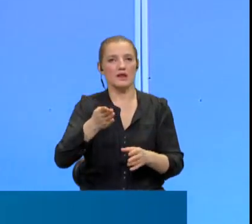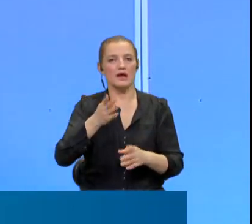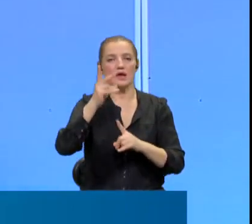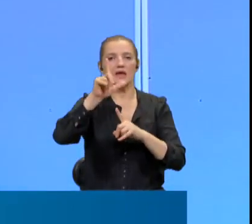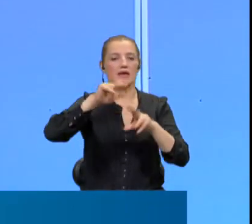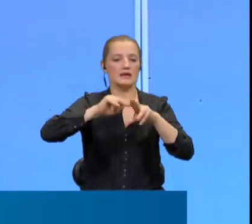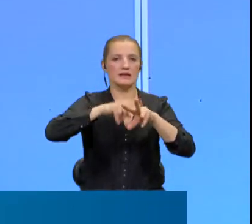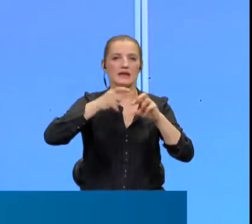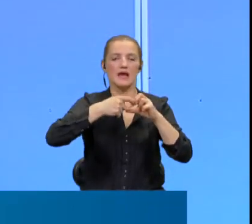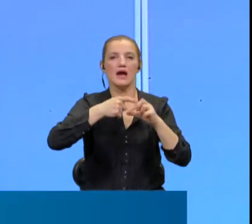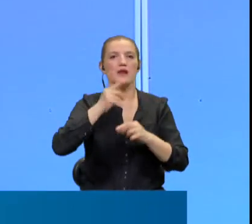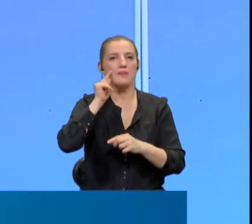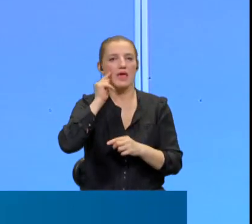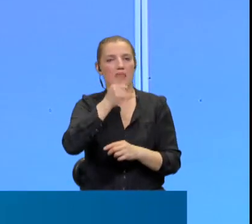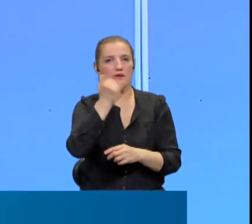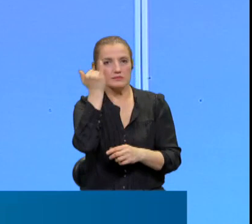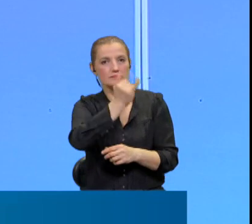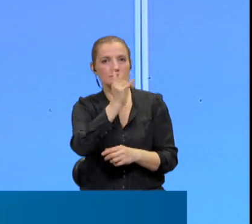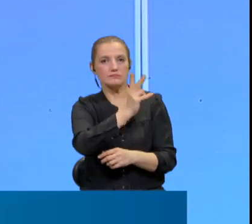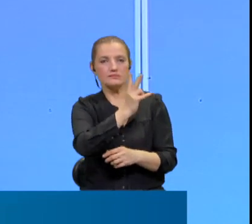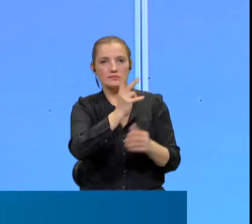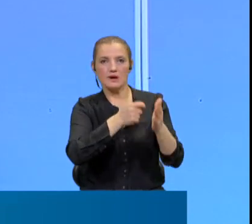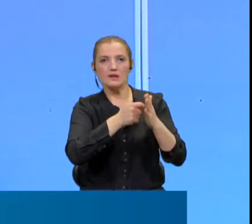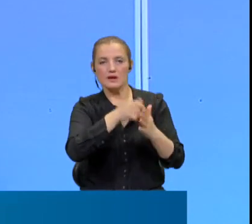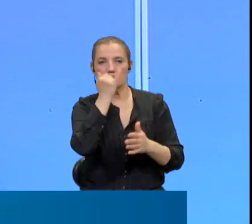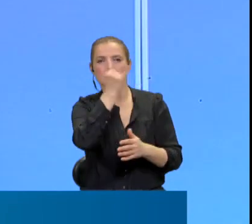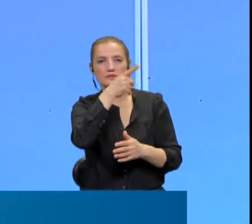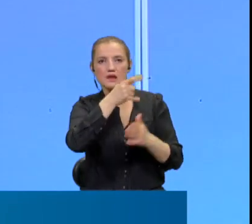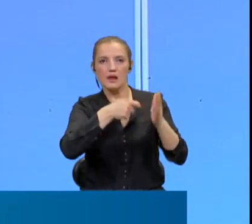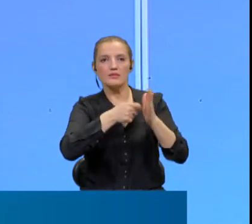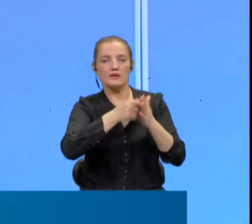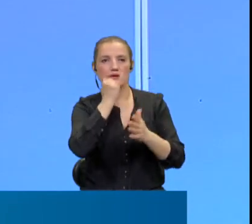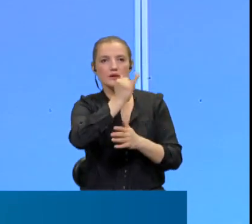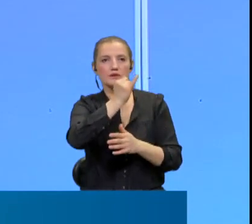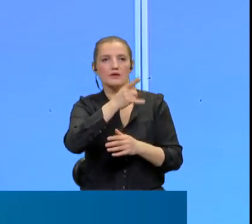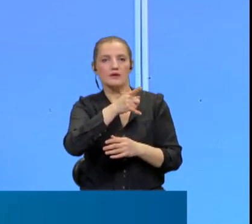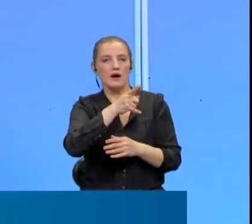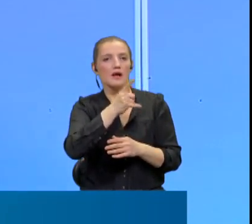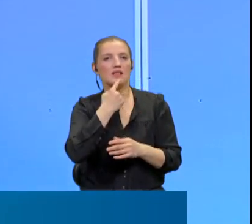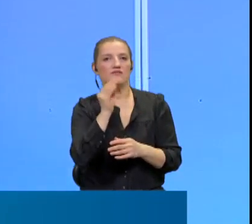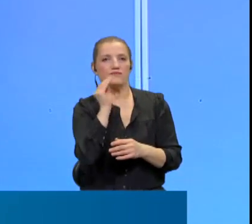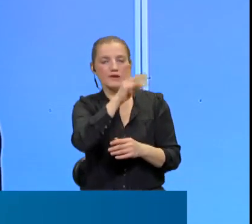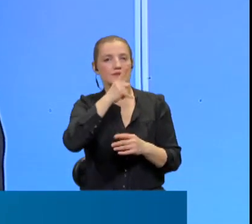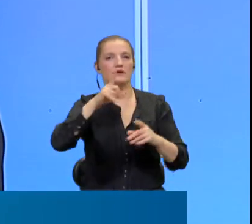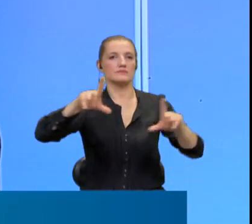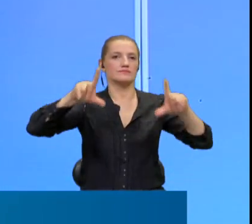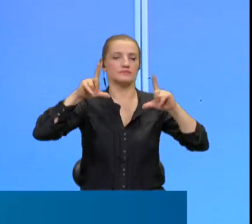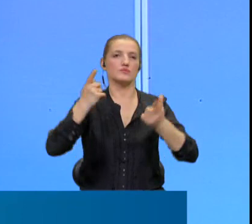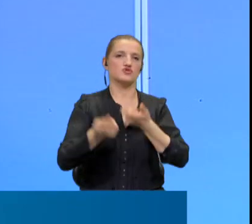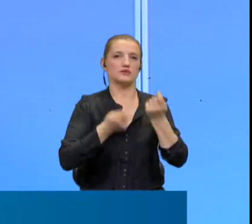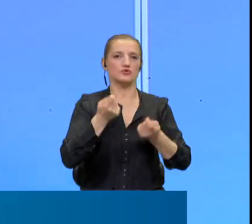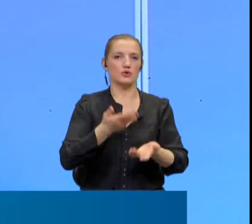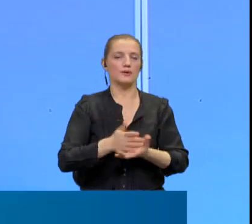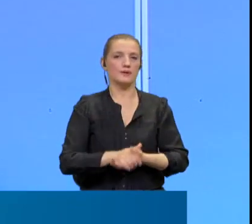İlker Karagözlü sat açtıkları zaman senin üzerinden senin ismin üzerinden gündeme gelmeye çalışırlar Ne